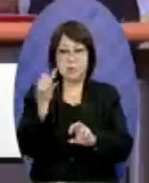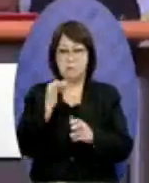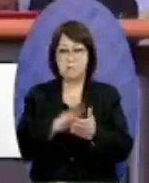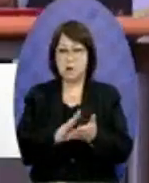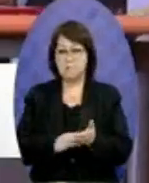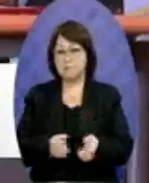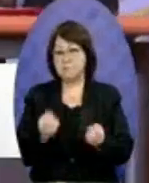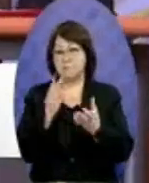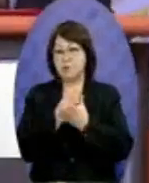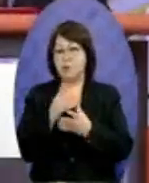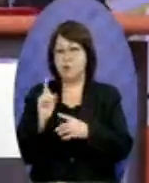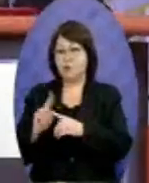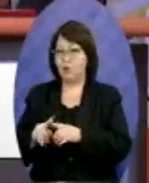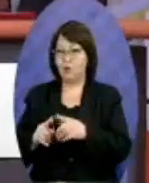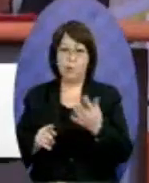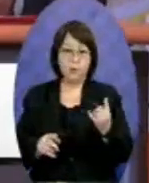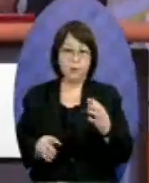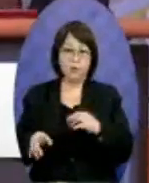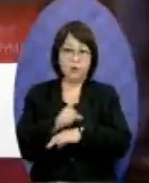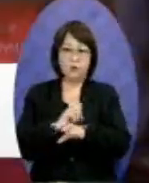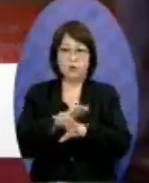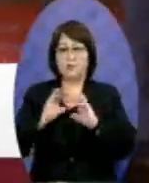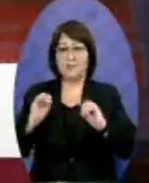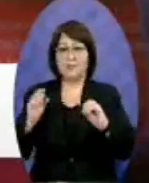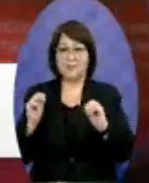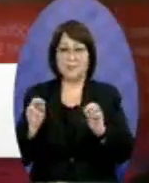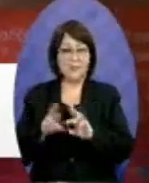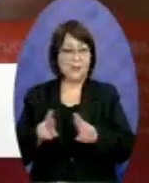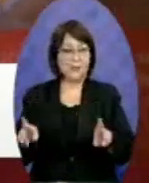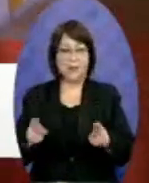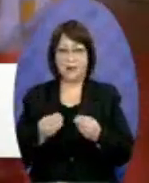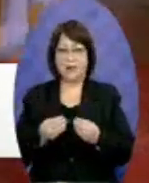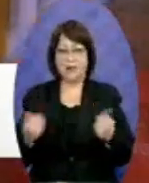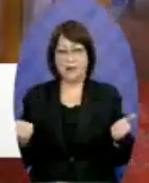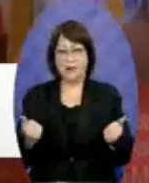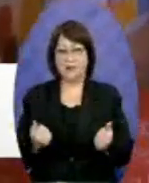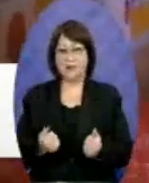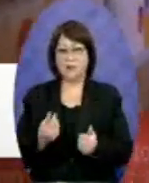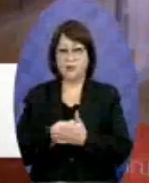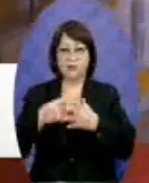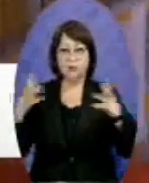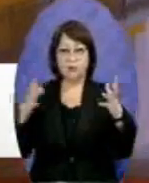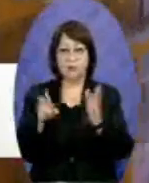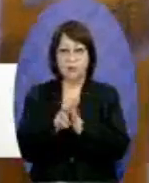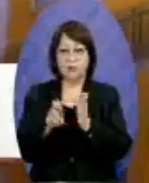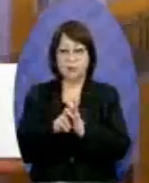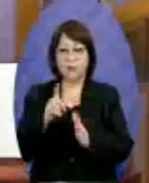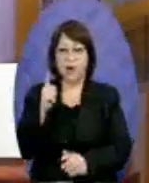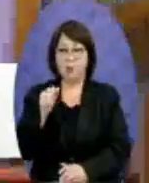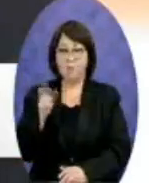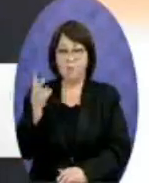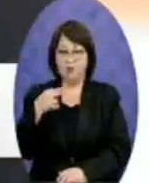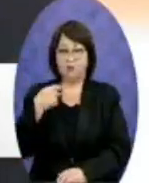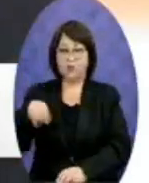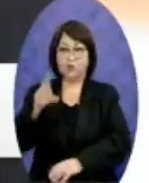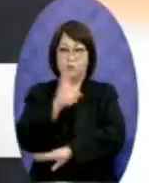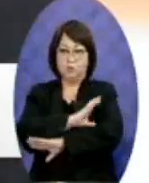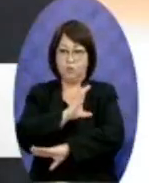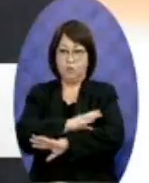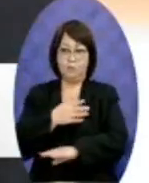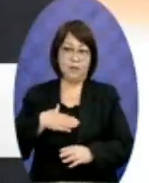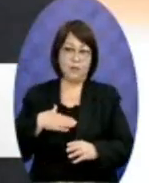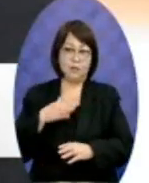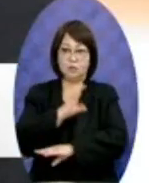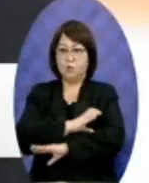хөдөөгийн сургуулийн чанарын ялгааг шийдэх томоохон жишээ Хам богдын сургууль юм. Манай сургууль